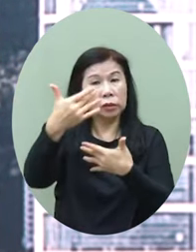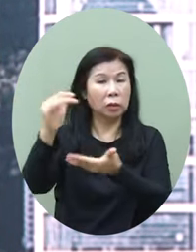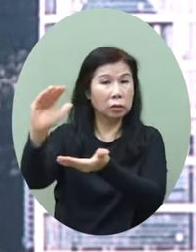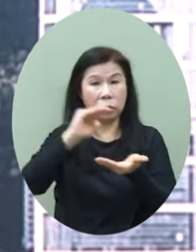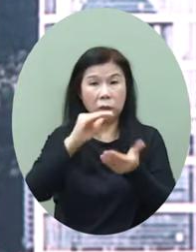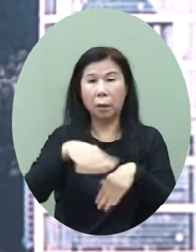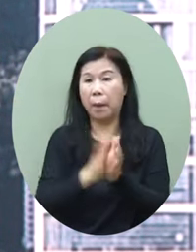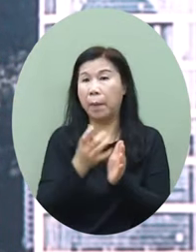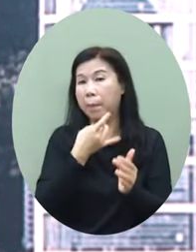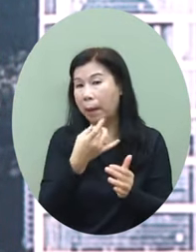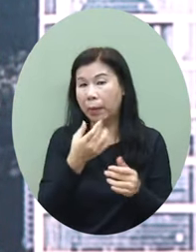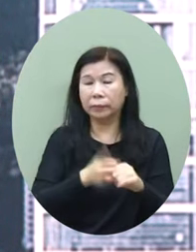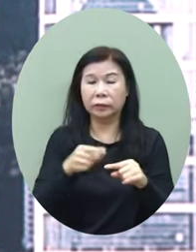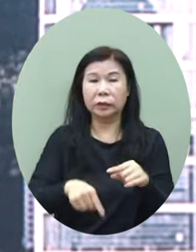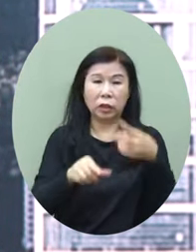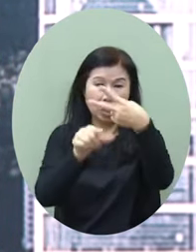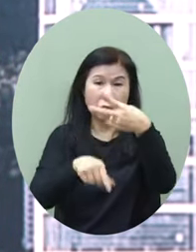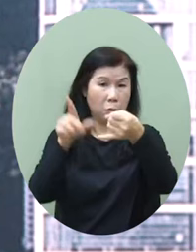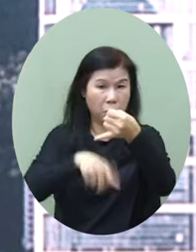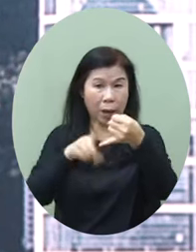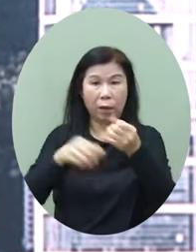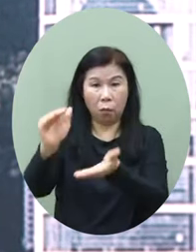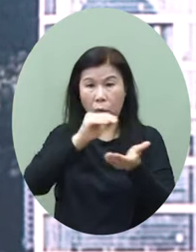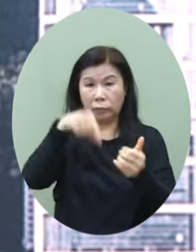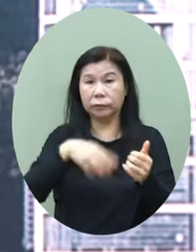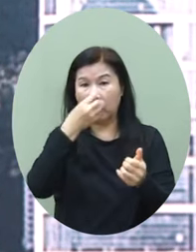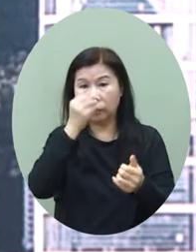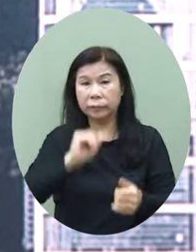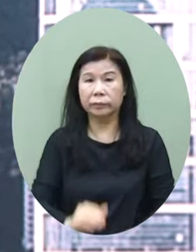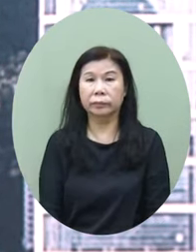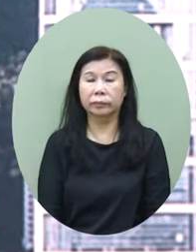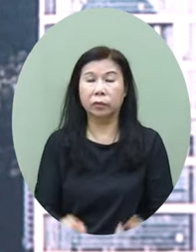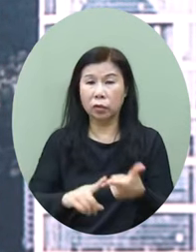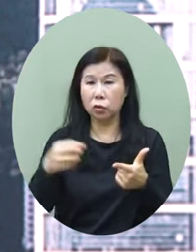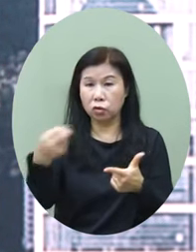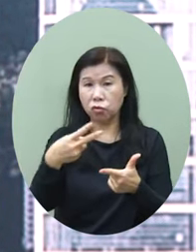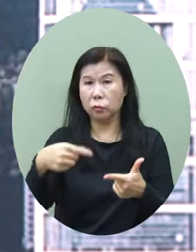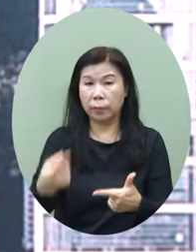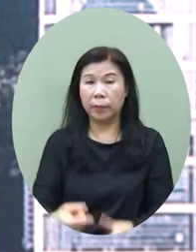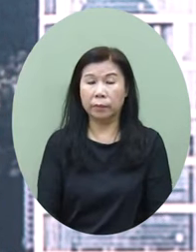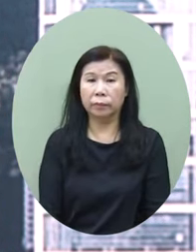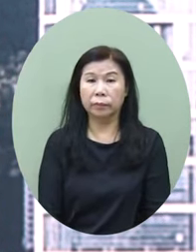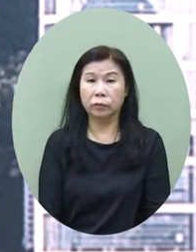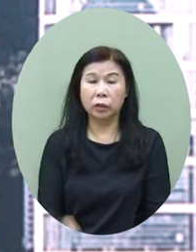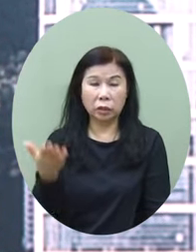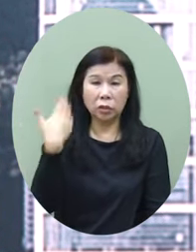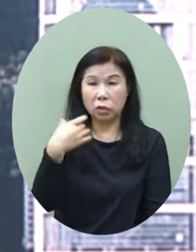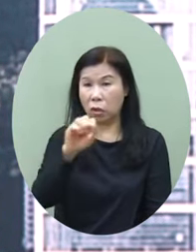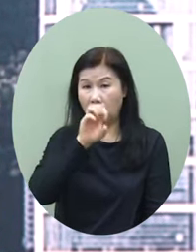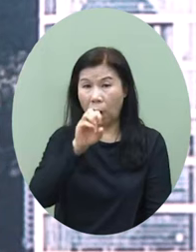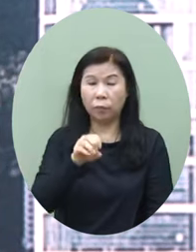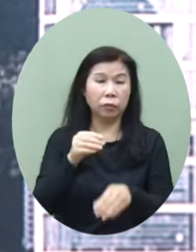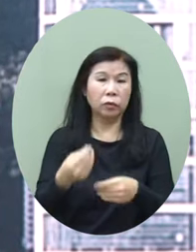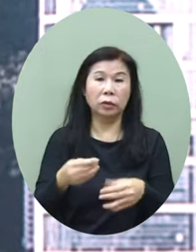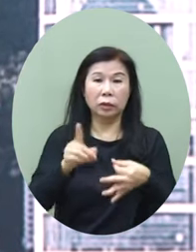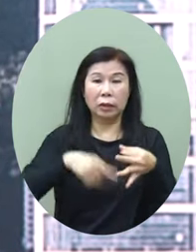到現在希望二月底可以來另外有一隻就是一早告訴我們是夢組的